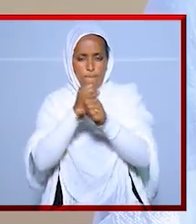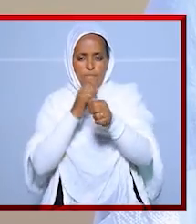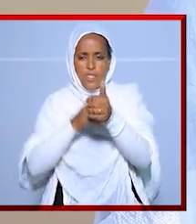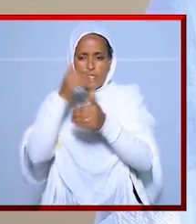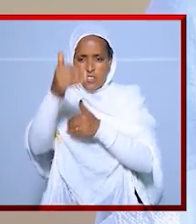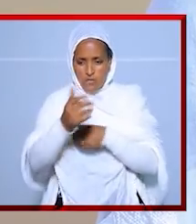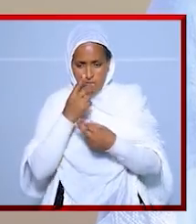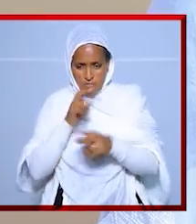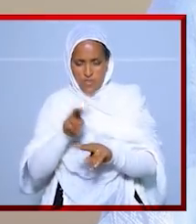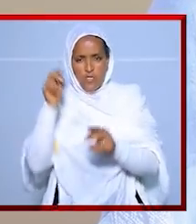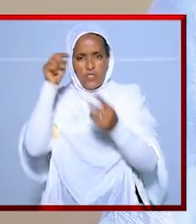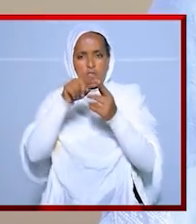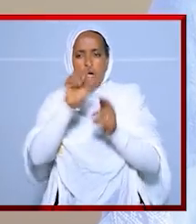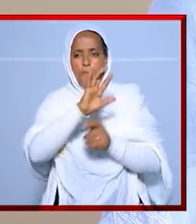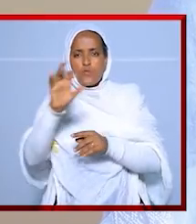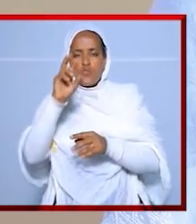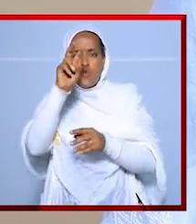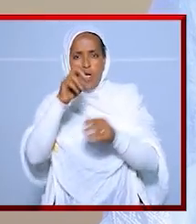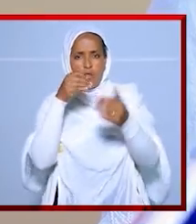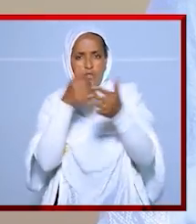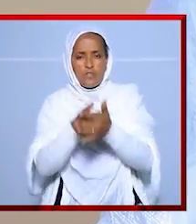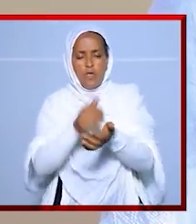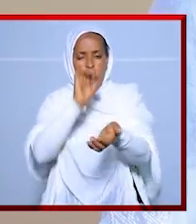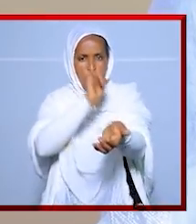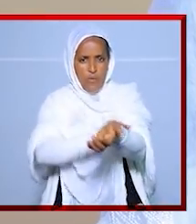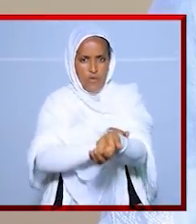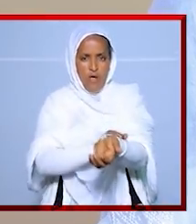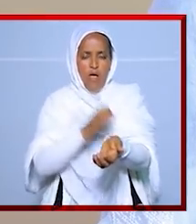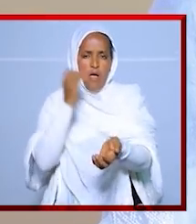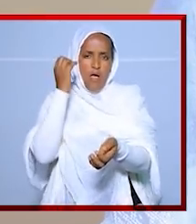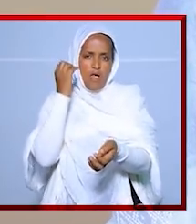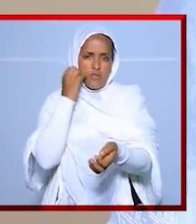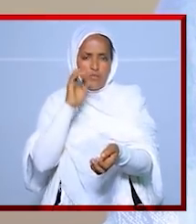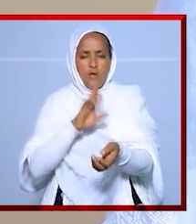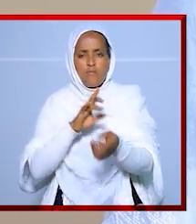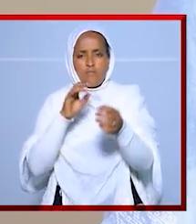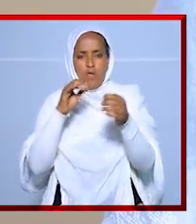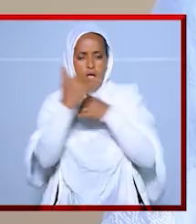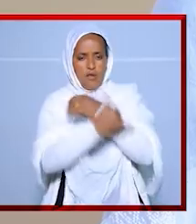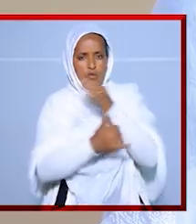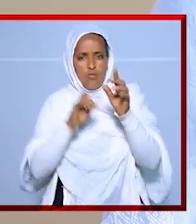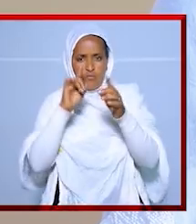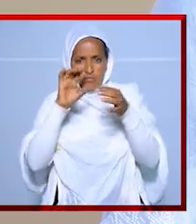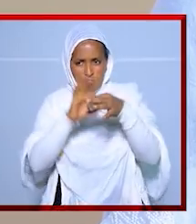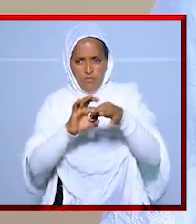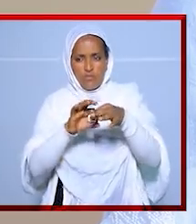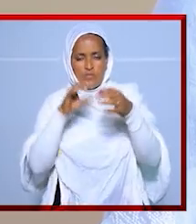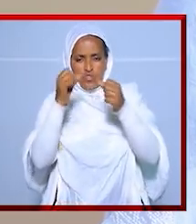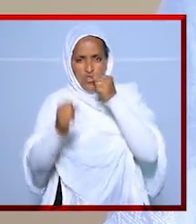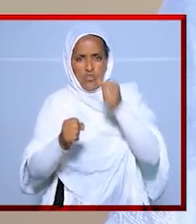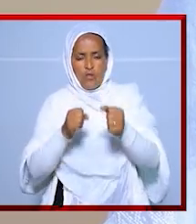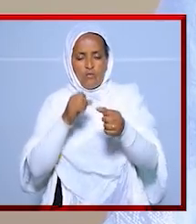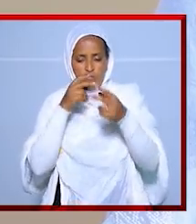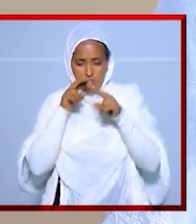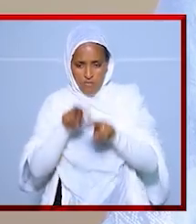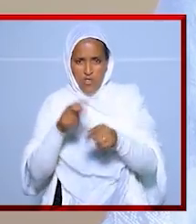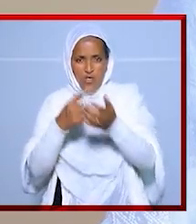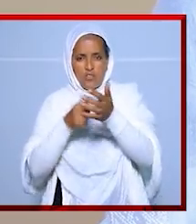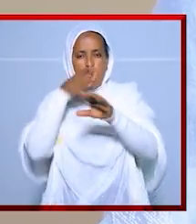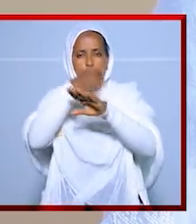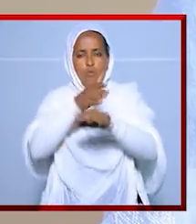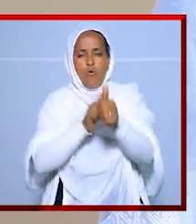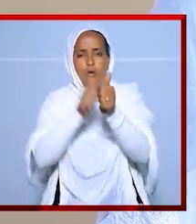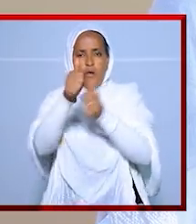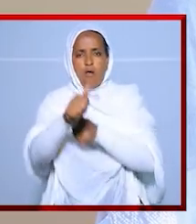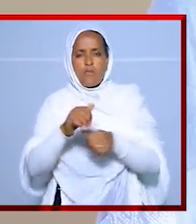ዓመት ተሻግረን ስንመለከት እስከ 520 ድረስ የና አብርሃ የና ጽባን ታሪክ አገራዊ አንድነትን መግባባትን መቻቻልን አጽንቶ እንመለከታለን። ከዚያ